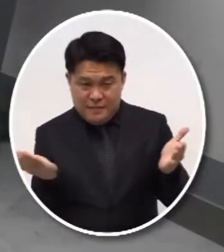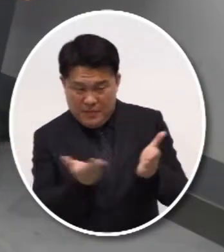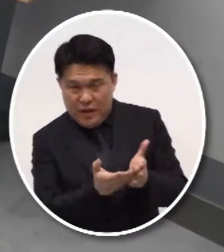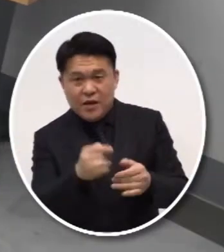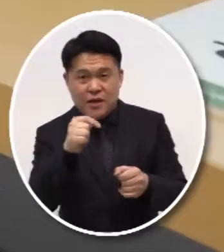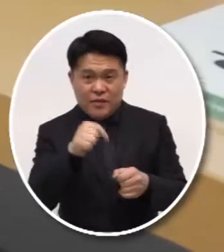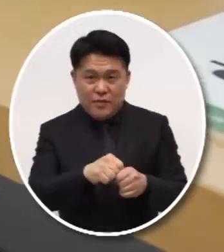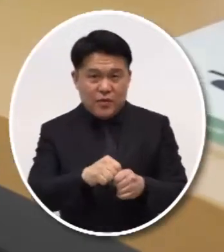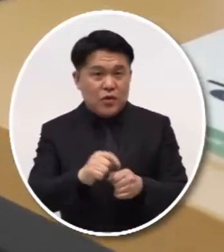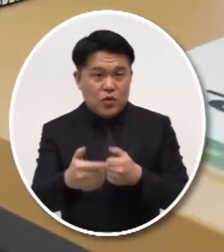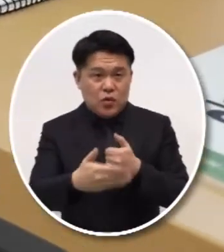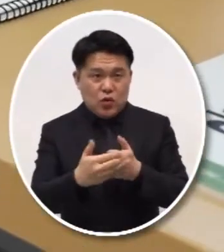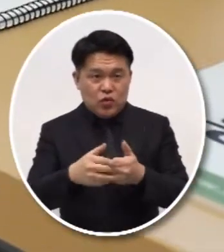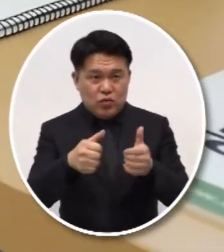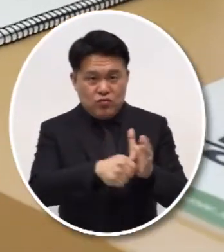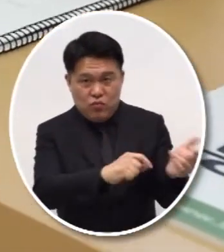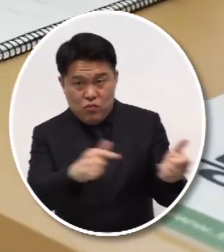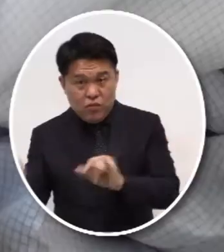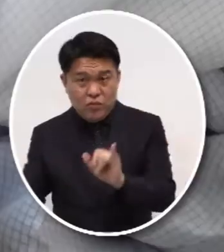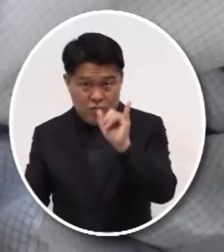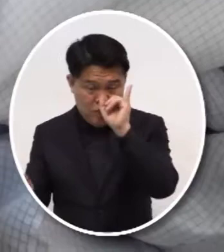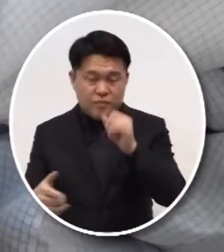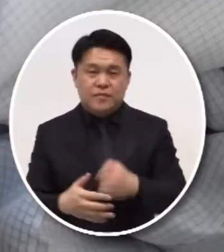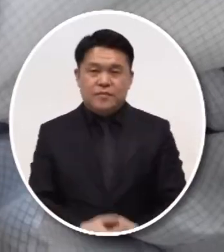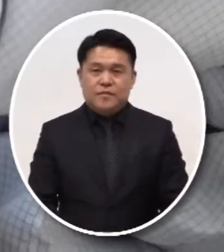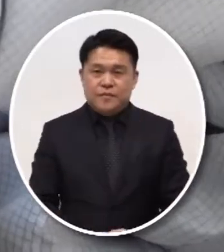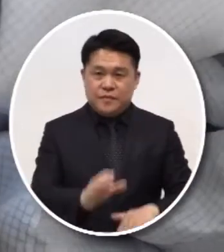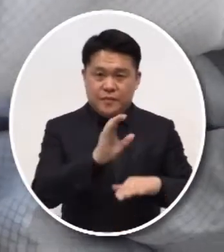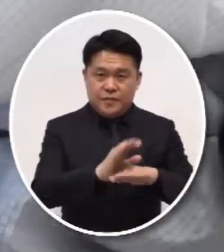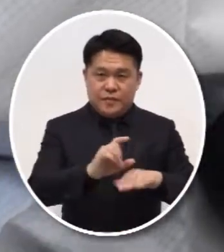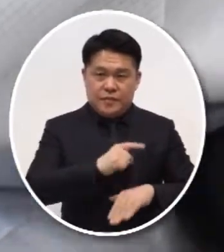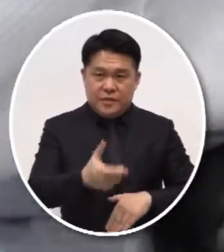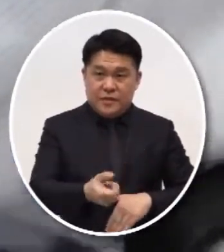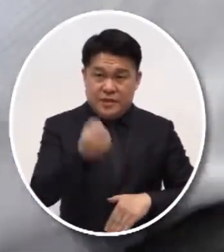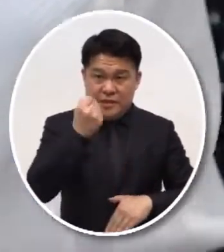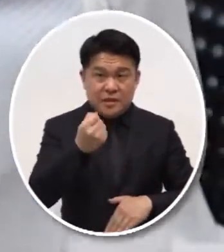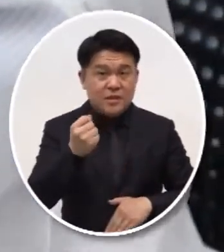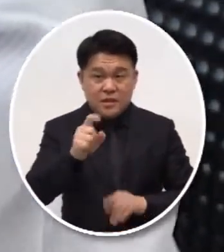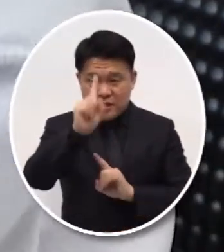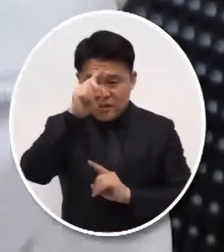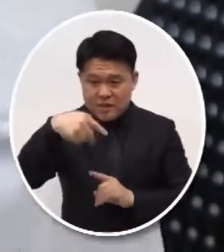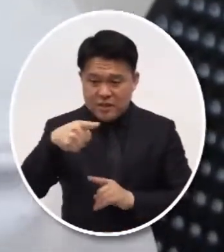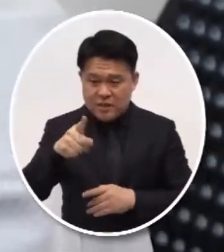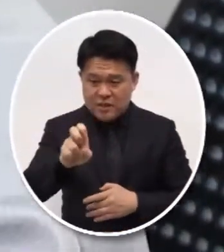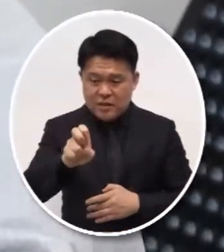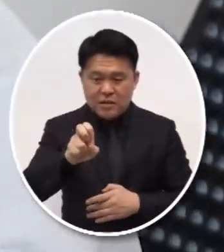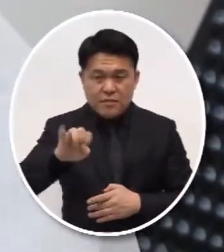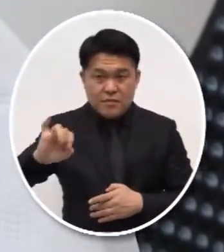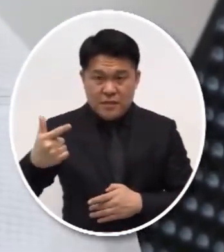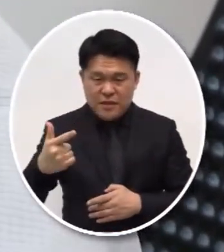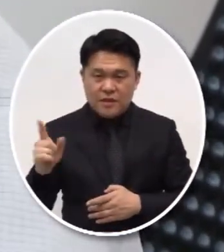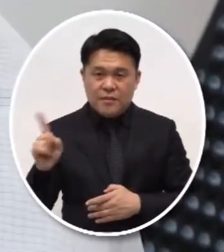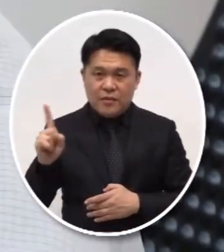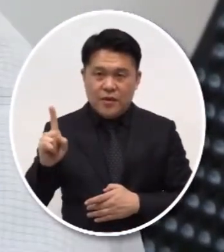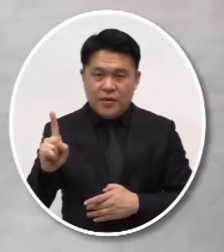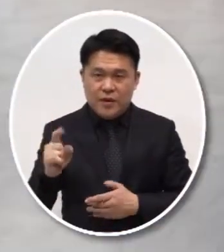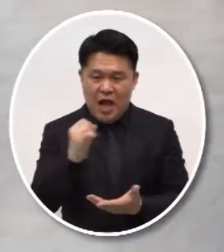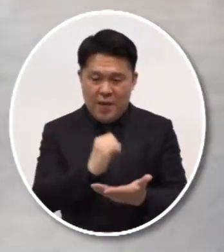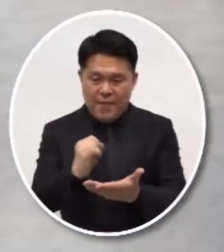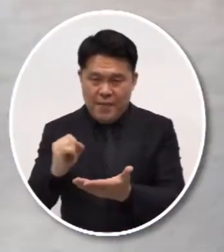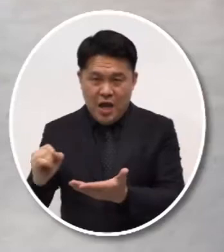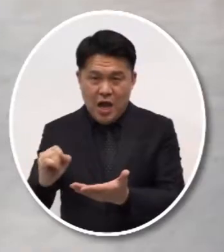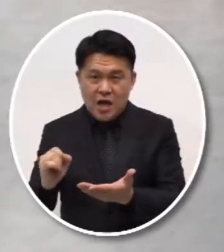맞춰 보조기구들이 마련돼 있는데요. 컴퓨터 자격증까지 가지고 있는 이성민 씨에게 바코드 업무를